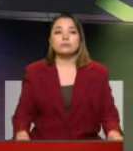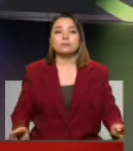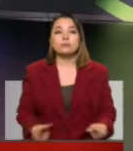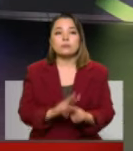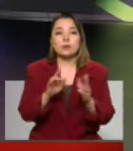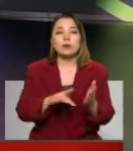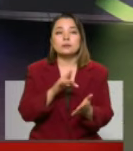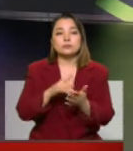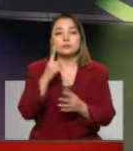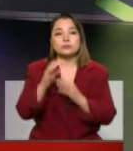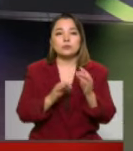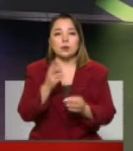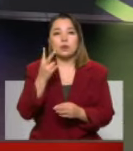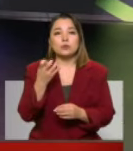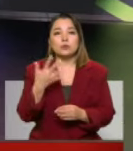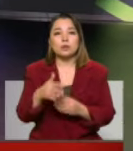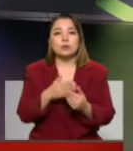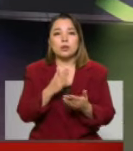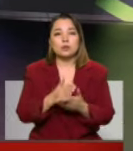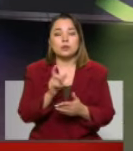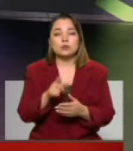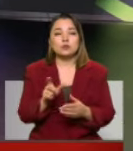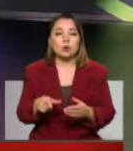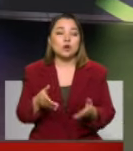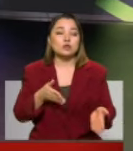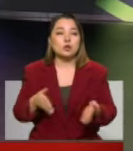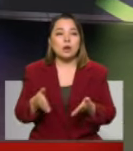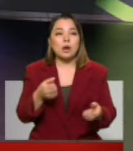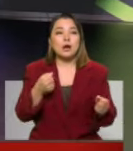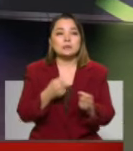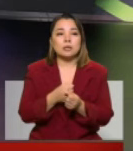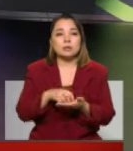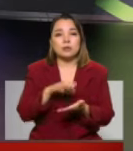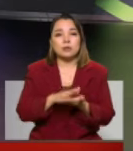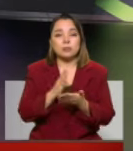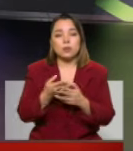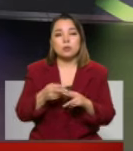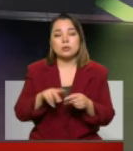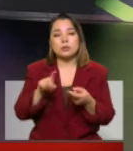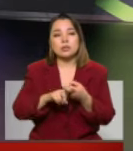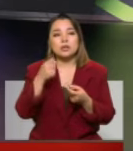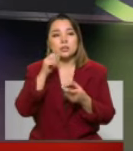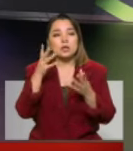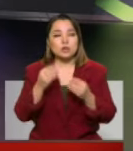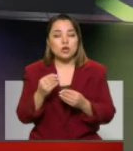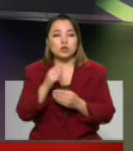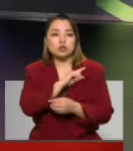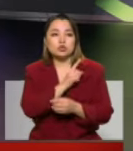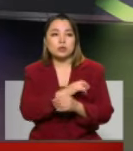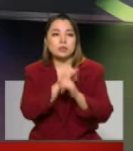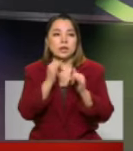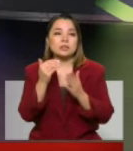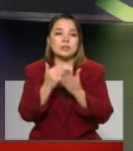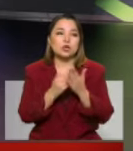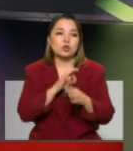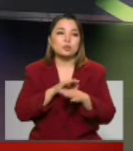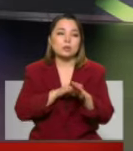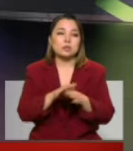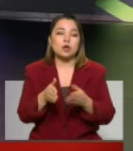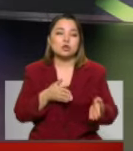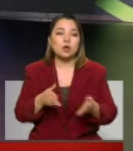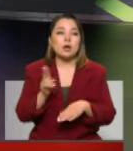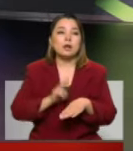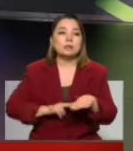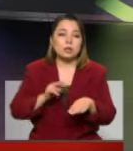Елордада тәулік ішінде 250-ден аса жол апаты тіркелген. Осыған орай кешелі бері күшейтілген режимде жұмыс істеп жатқан жол